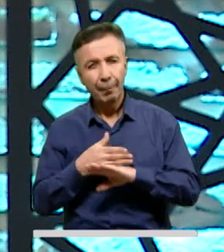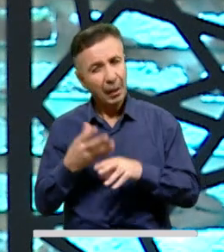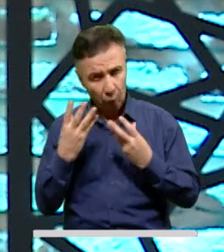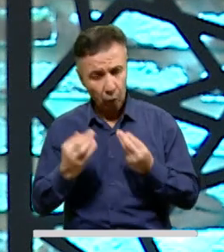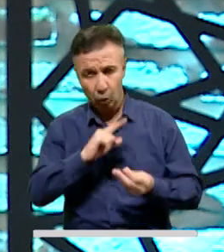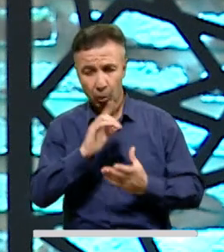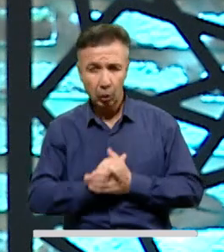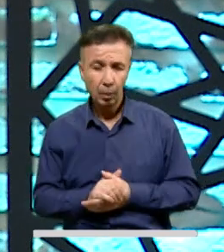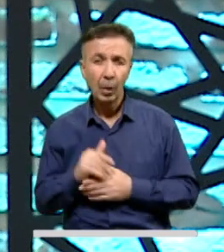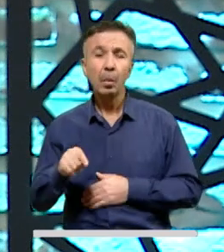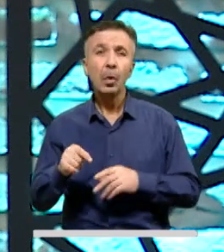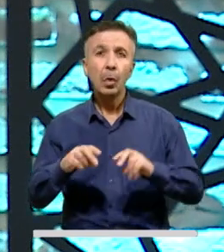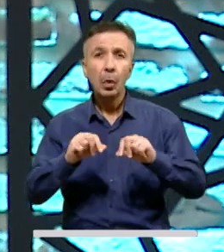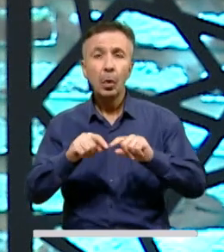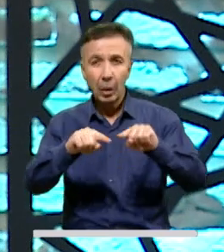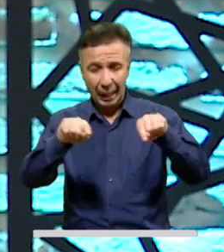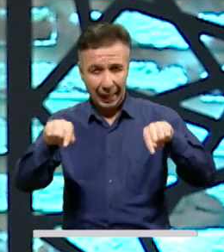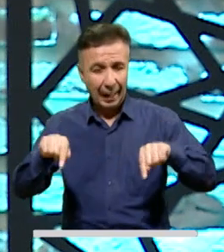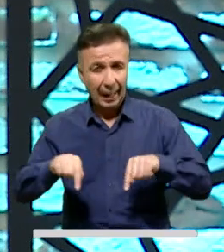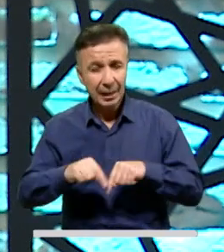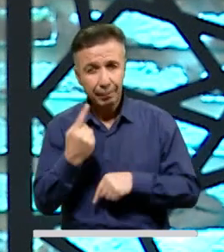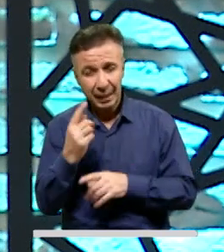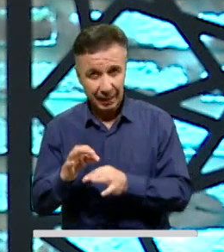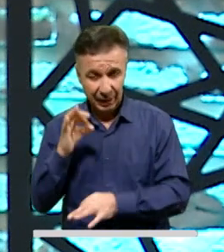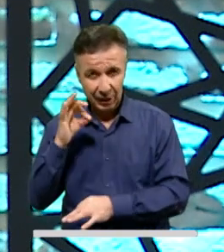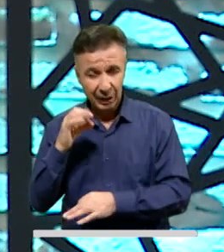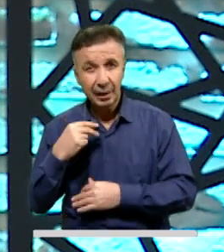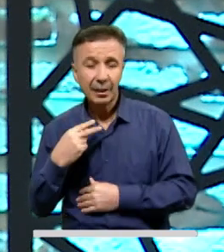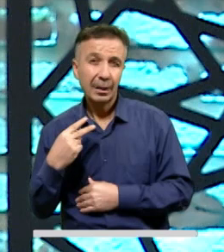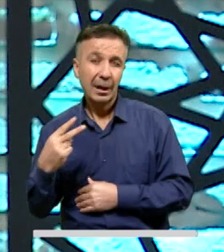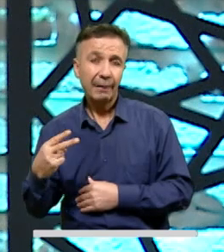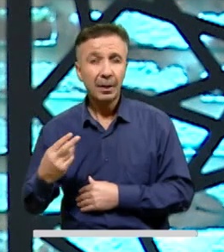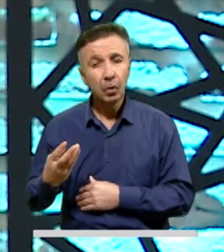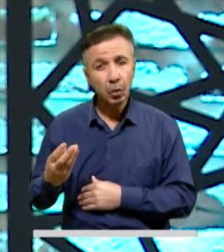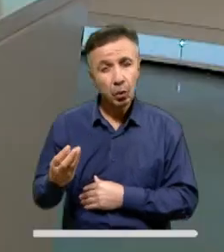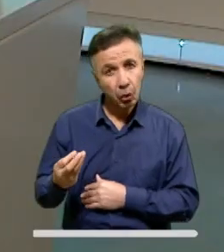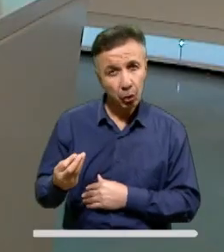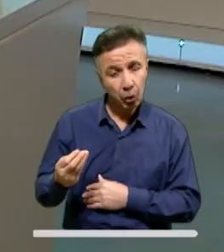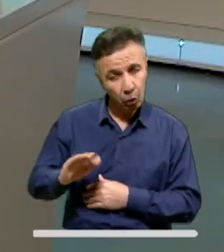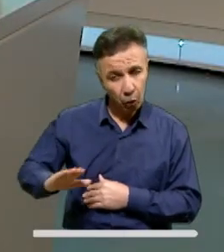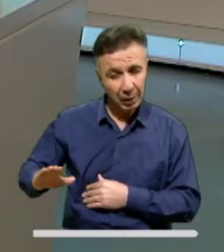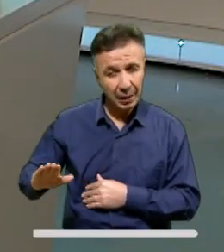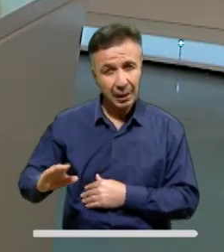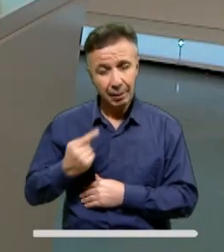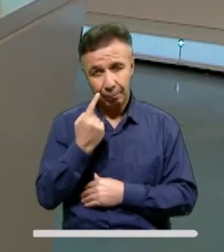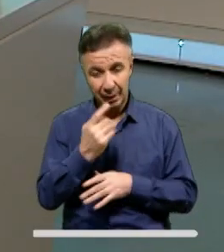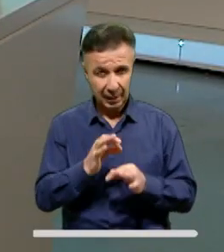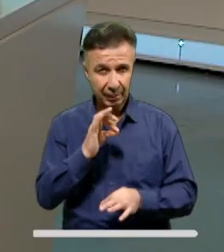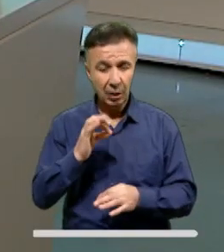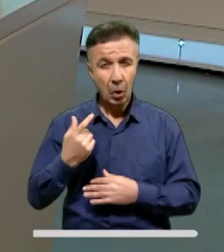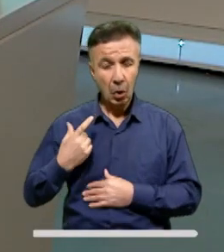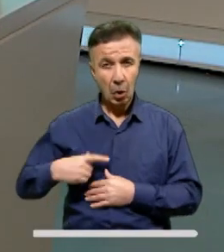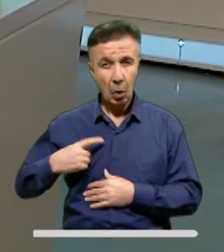Bu arazi bir kişi tarafından, yani bu kişinin çocuklarından biri tarafından özel